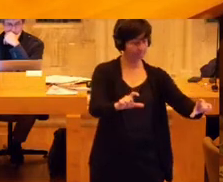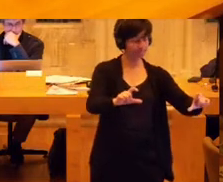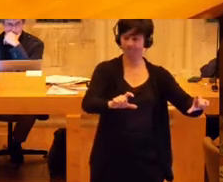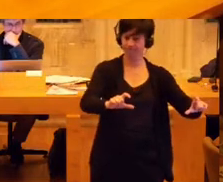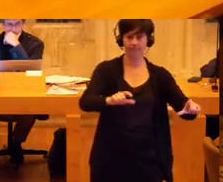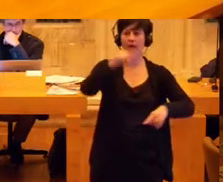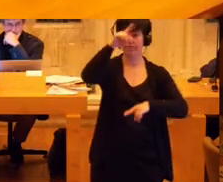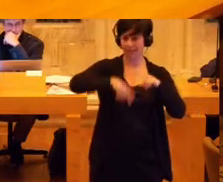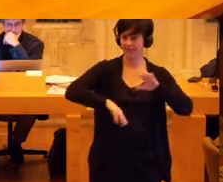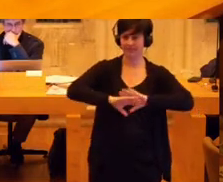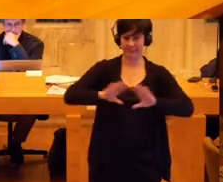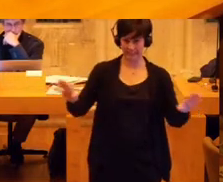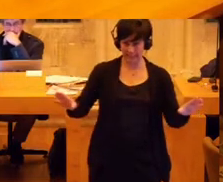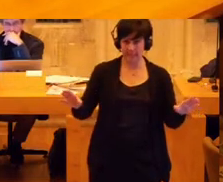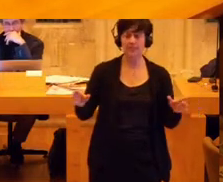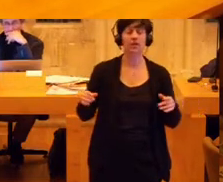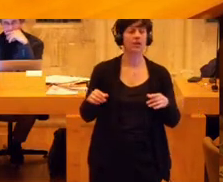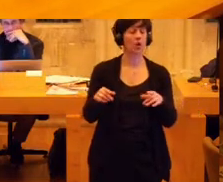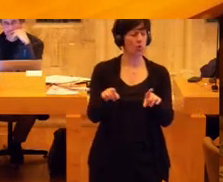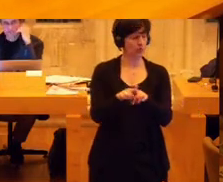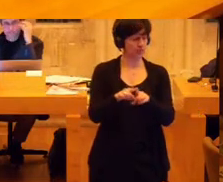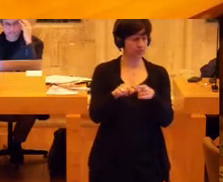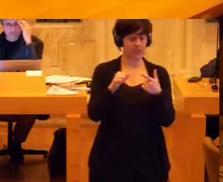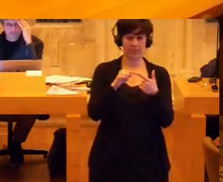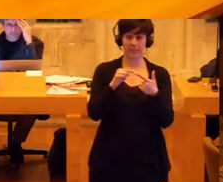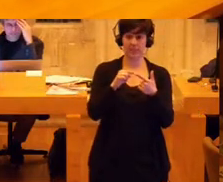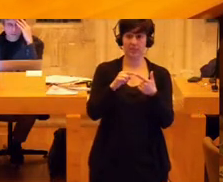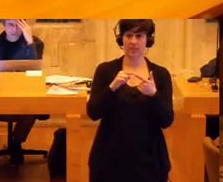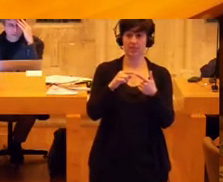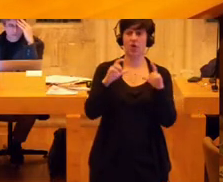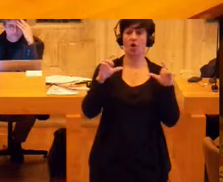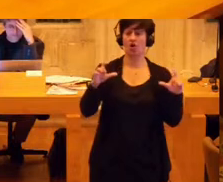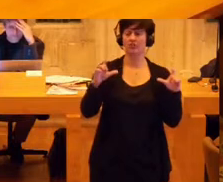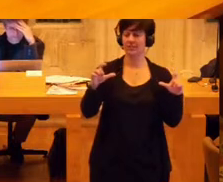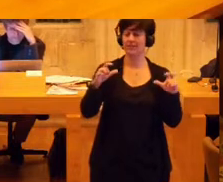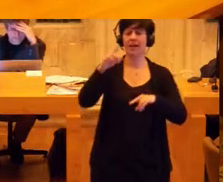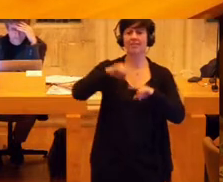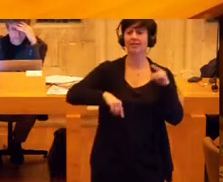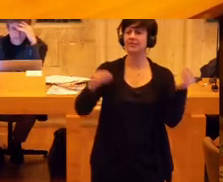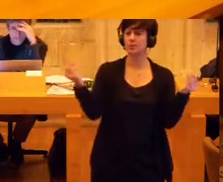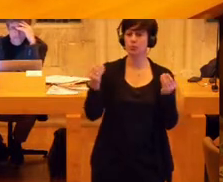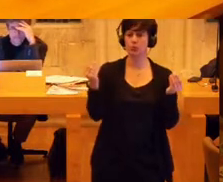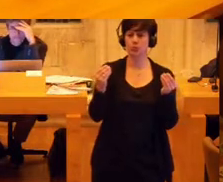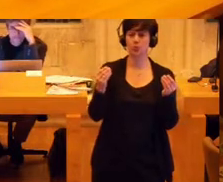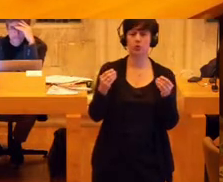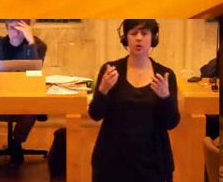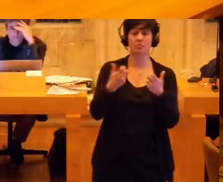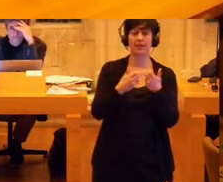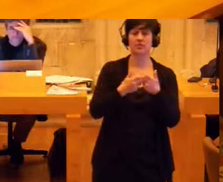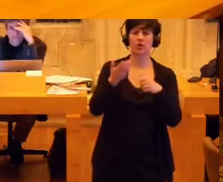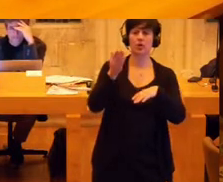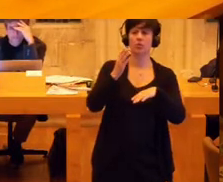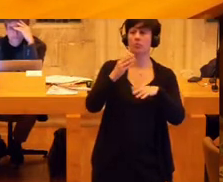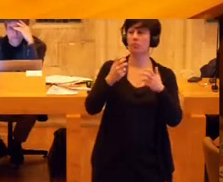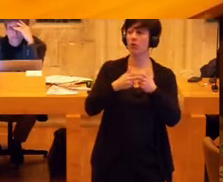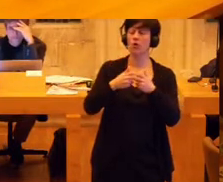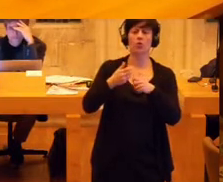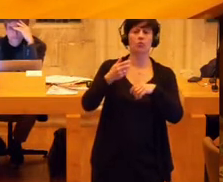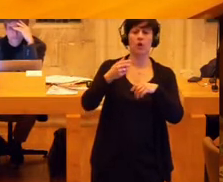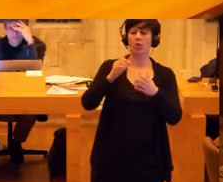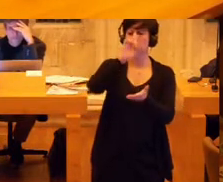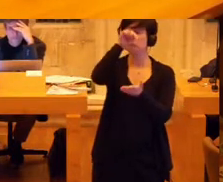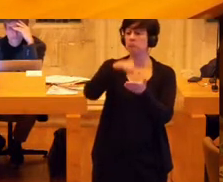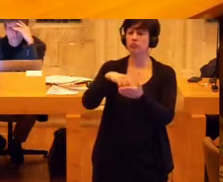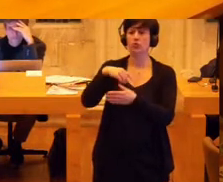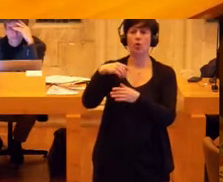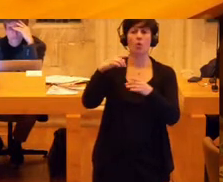sur n'importe quel type de plantation. On interdit également les enseignes sur des équipements de circulation routière, ferroviaire, etc.